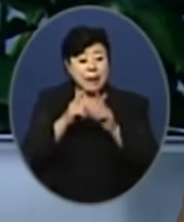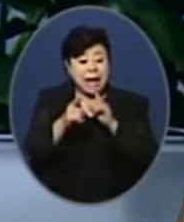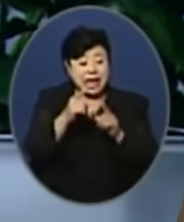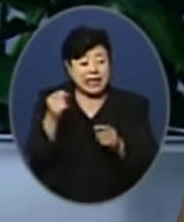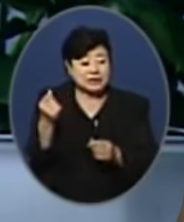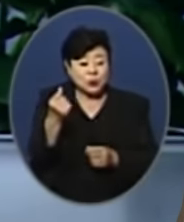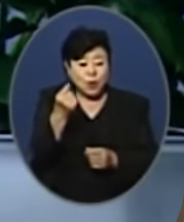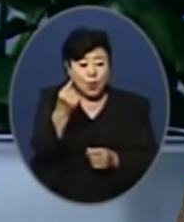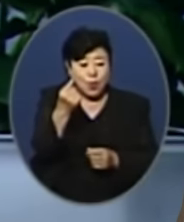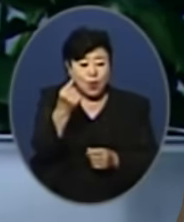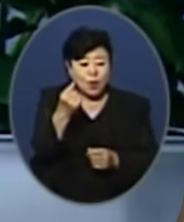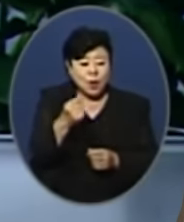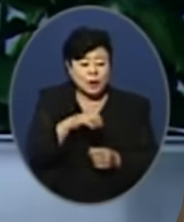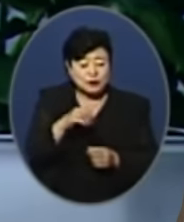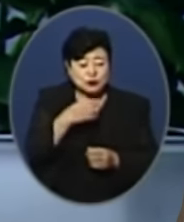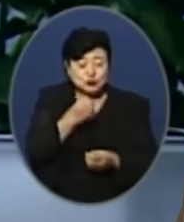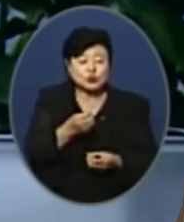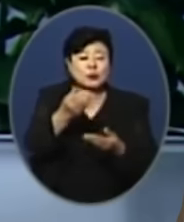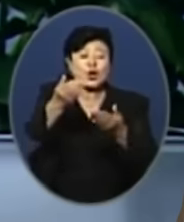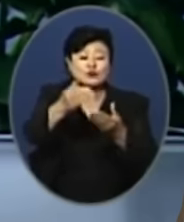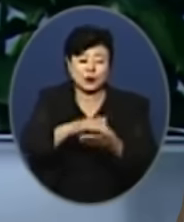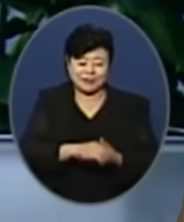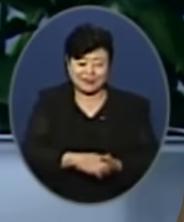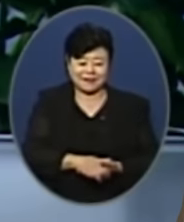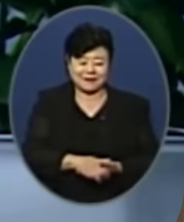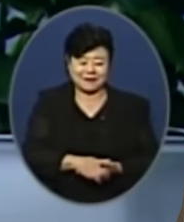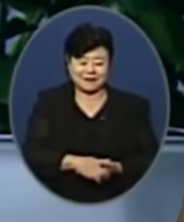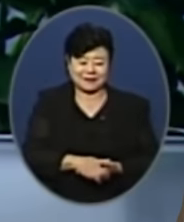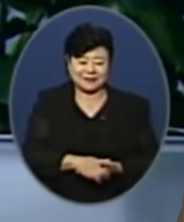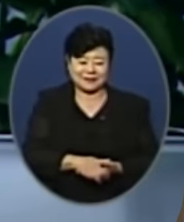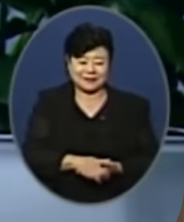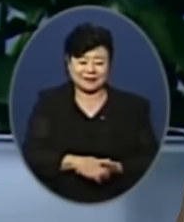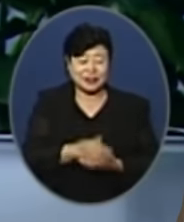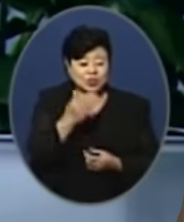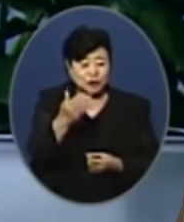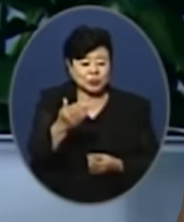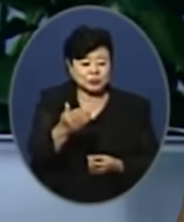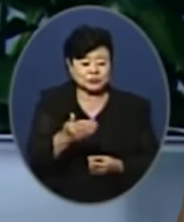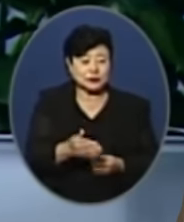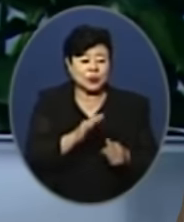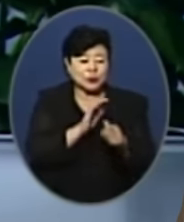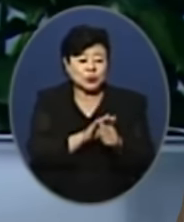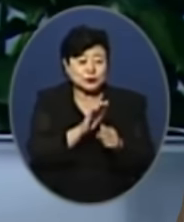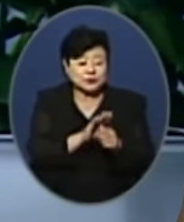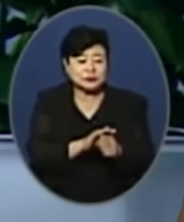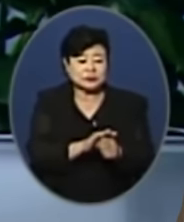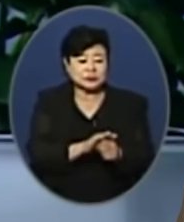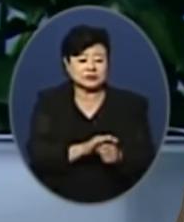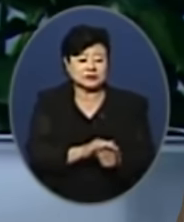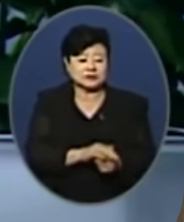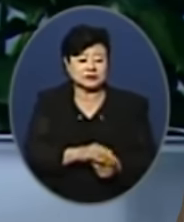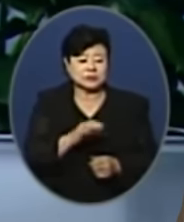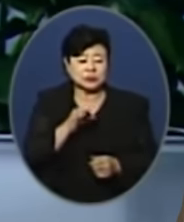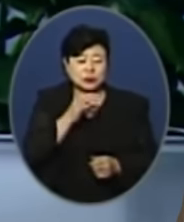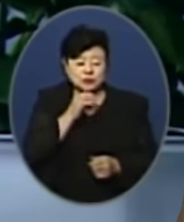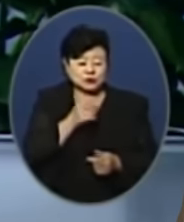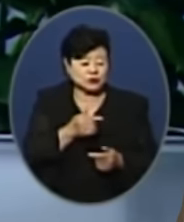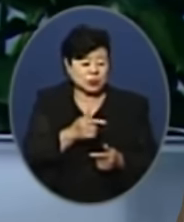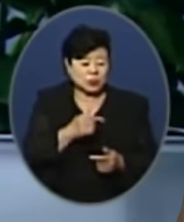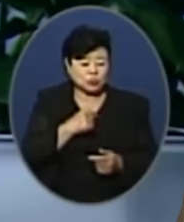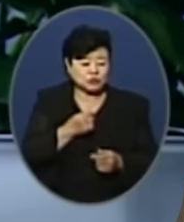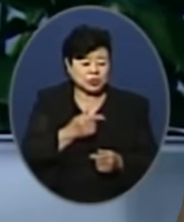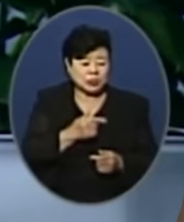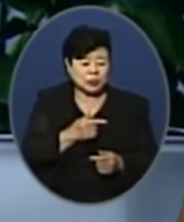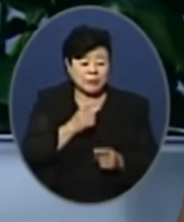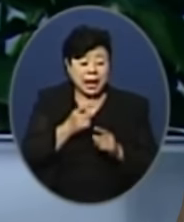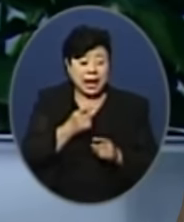말로서 이웃을 축복해 줘야 되는 것입니다. 여러분 돈을 주거나 옷을 주지 않는다고 해도